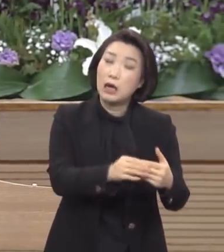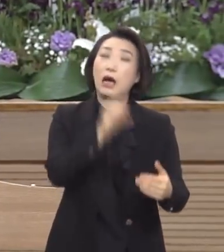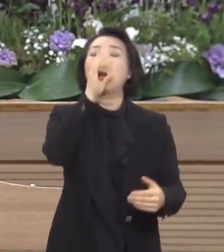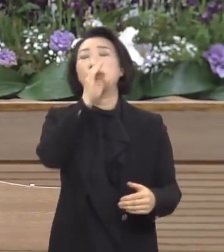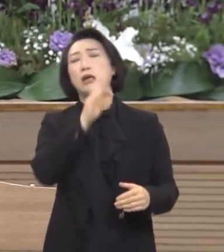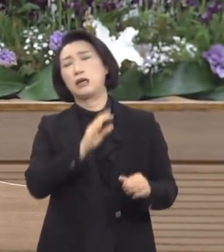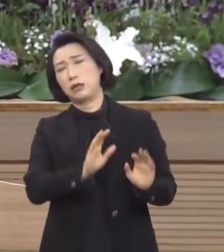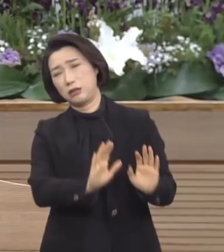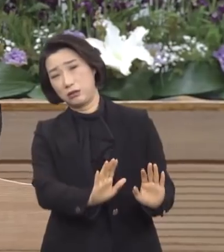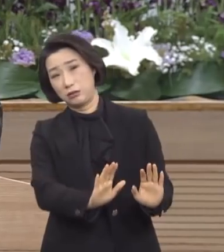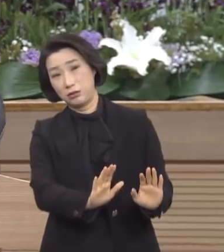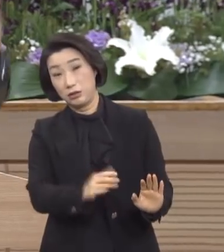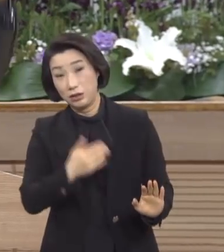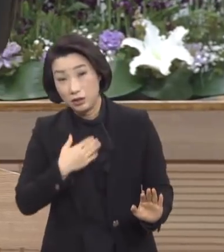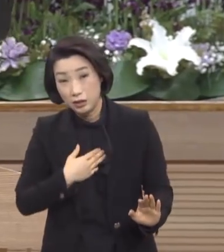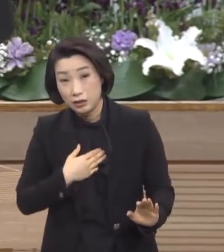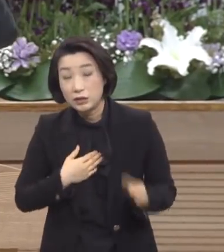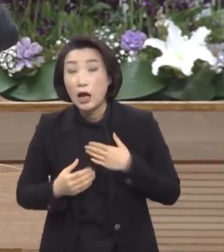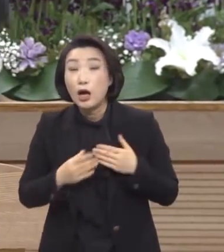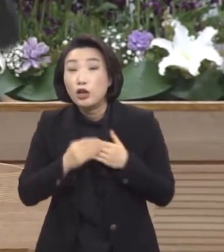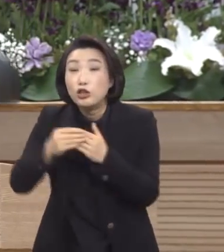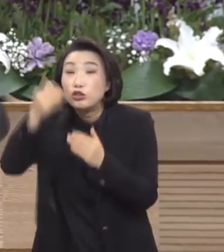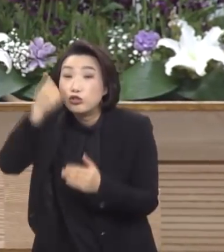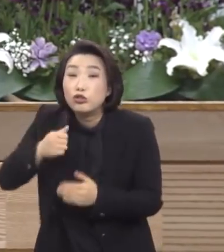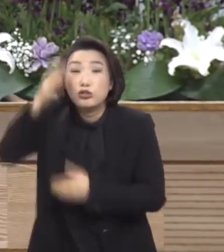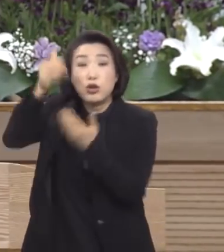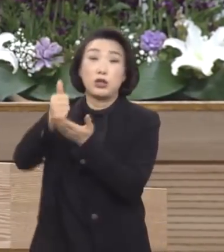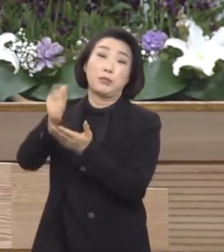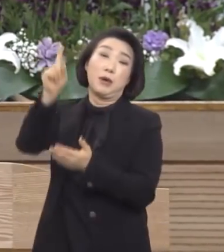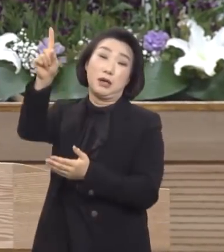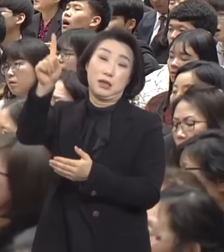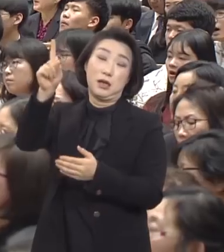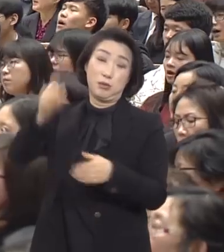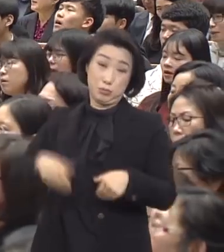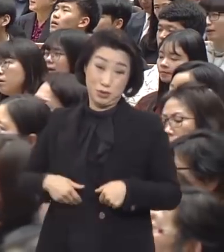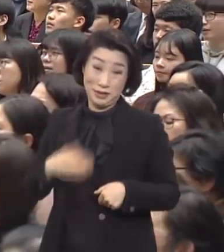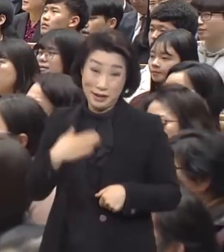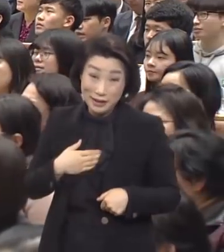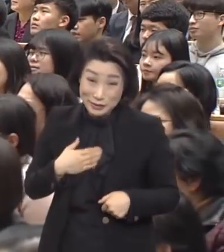돼. 나의 운영자는 성령님이 되셔야 돼.